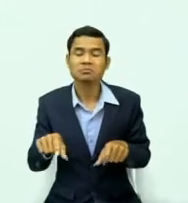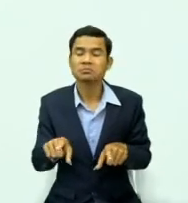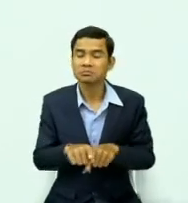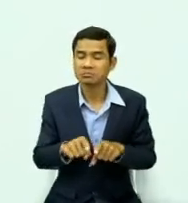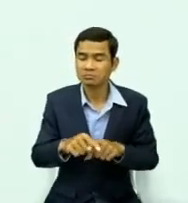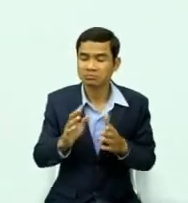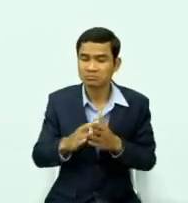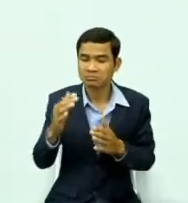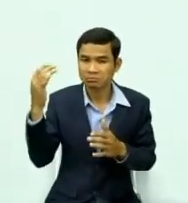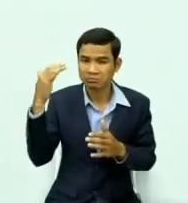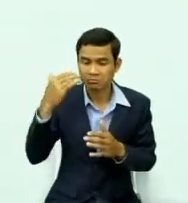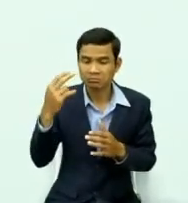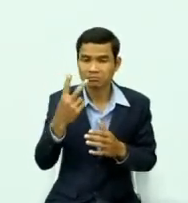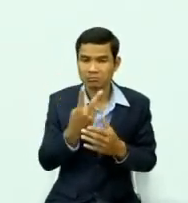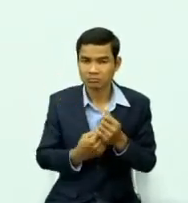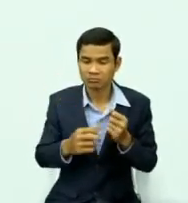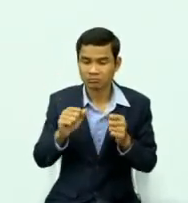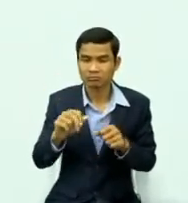sao cù hai